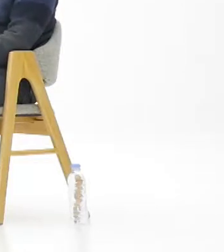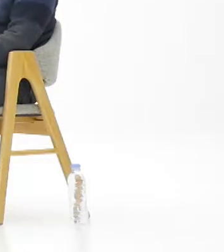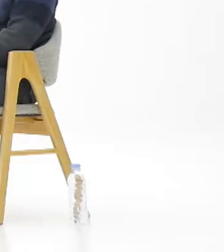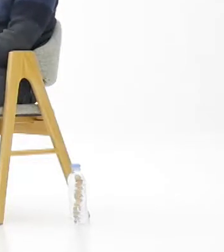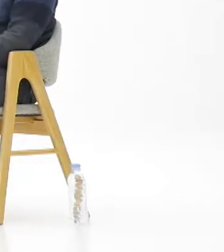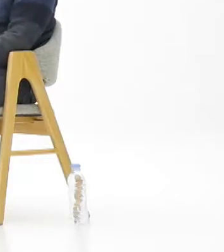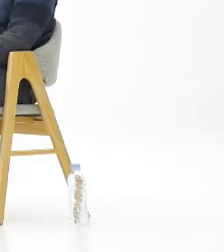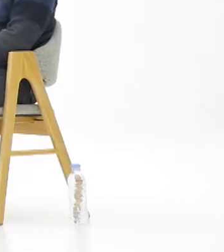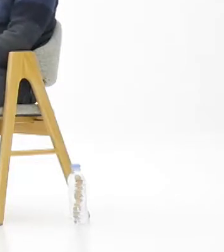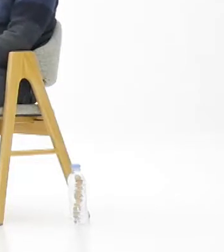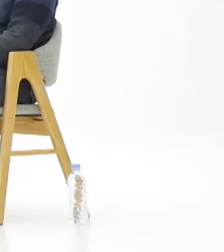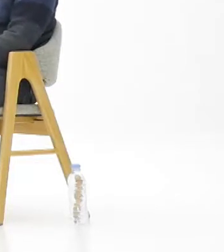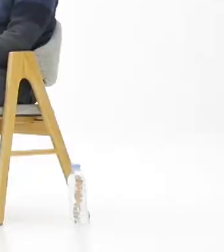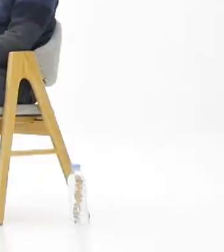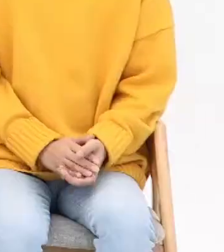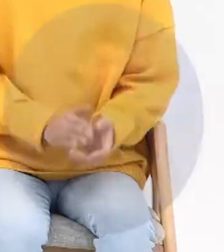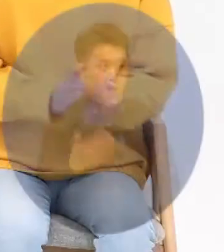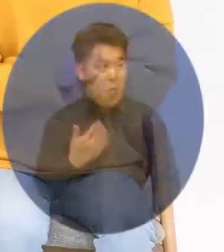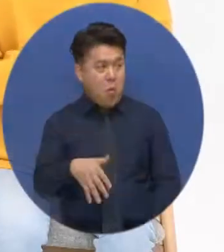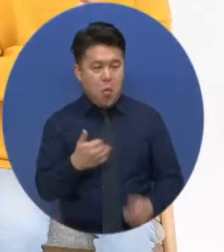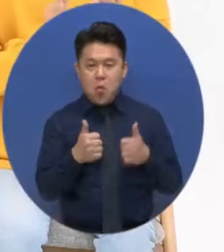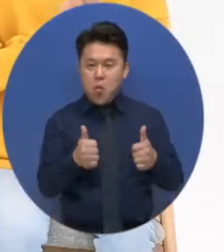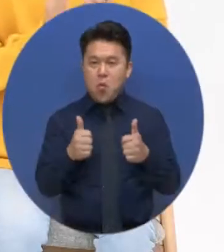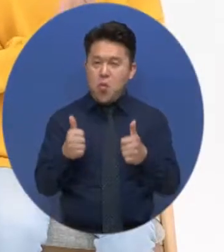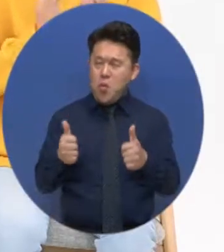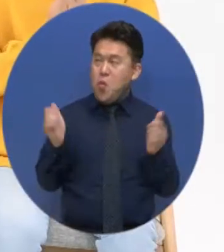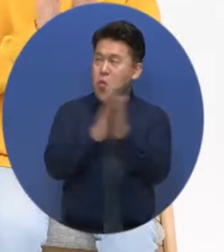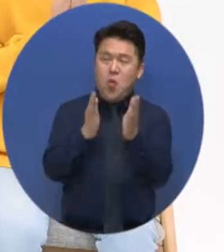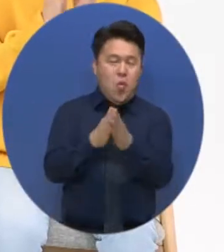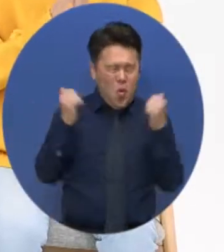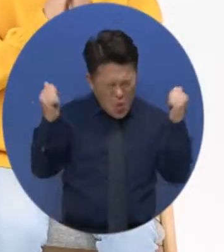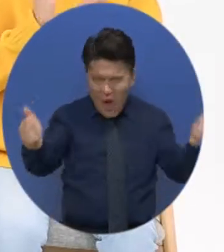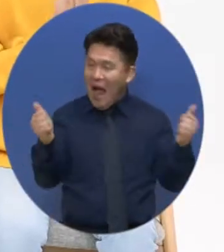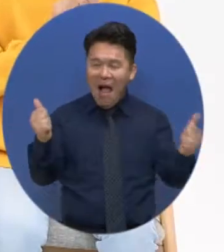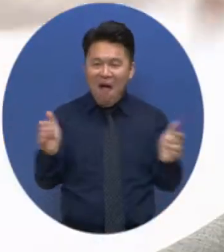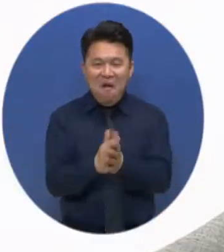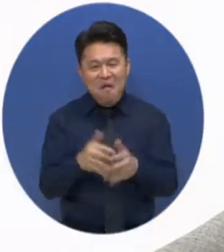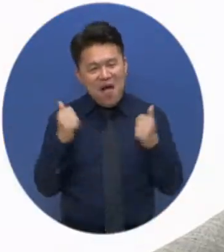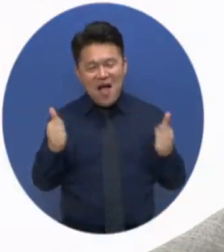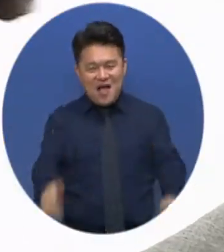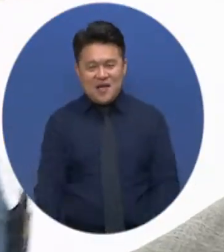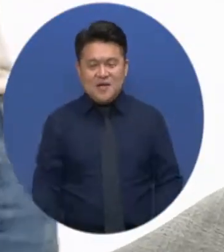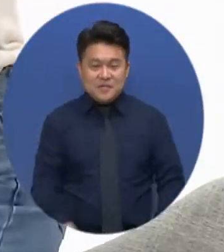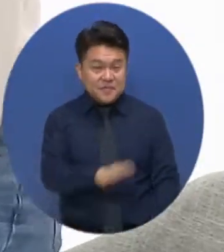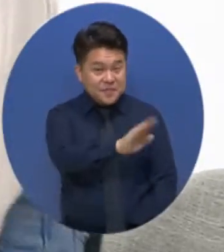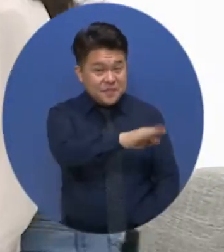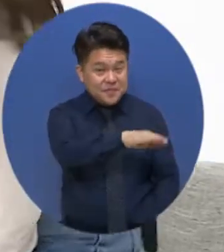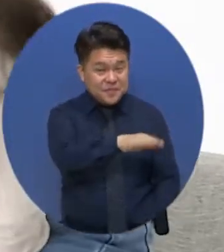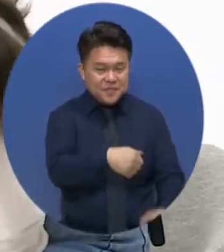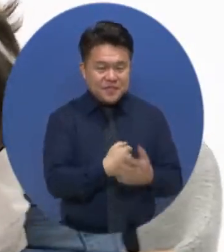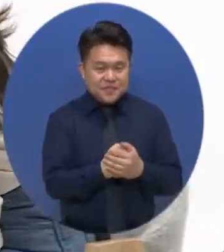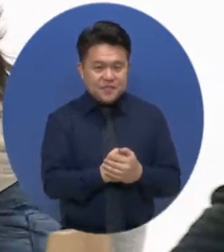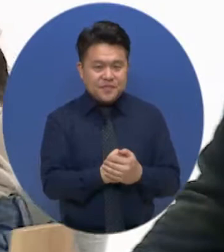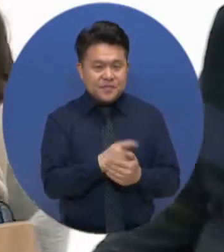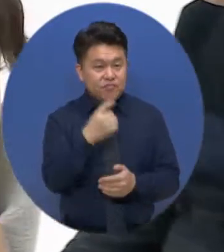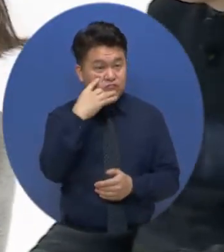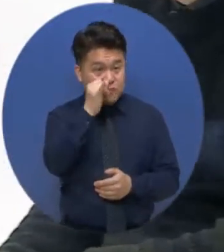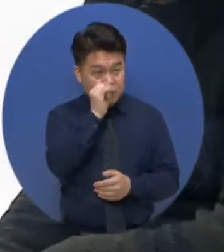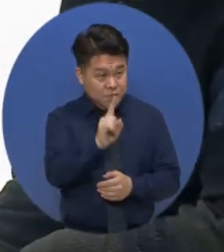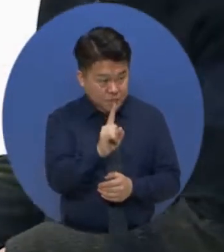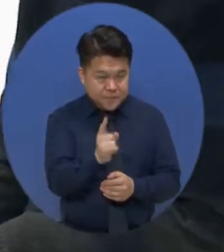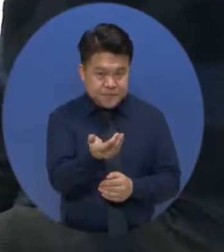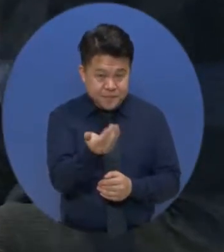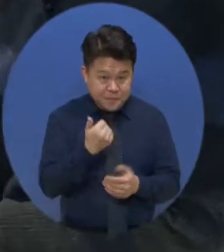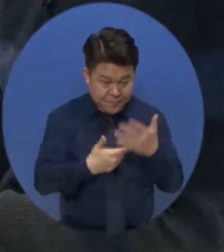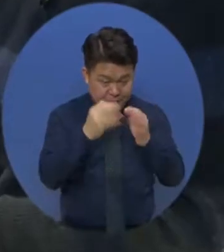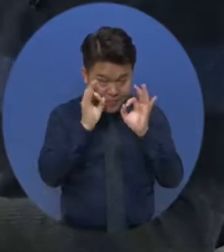야. 미진 씨, 근데 하나 딱 궁금한 게 있는데 아까